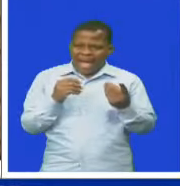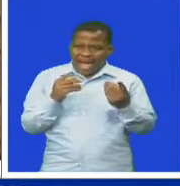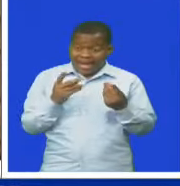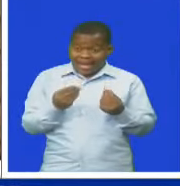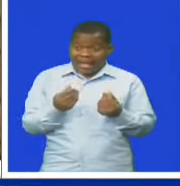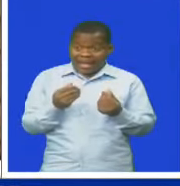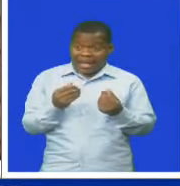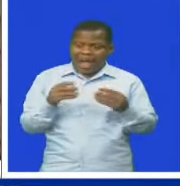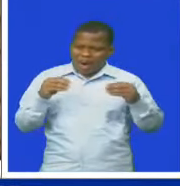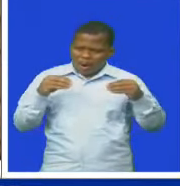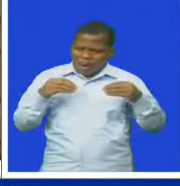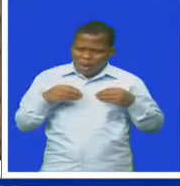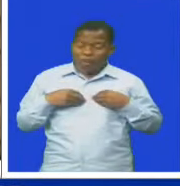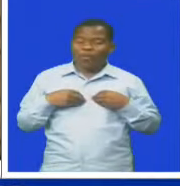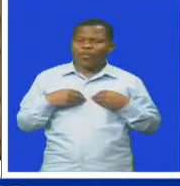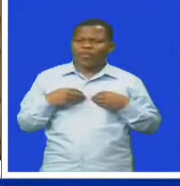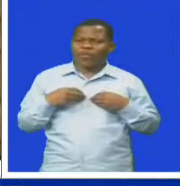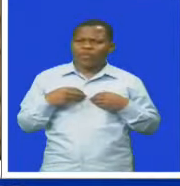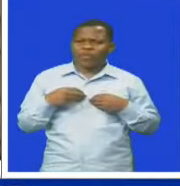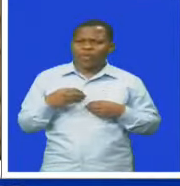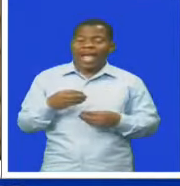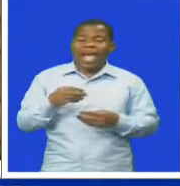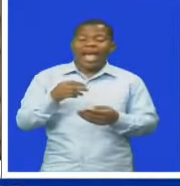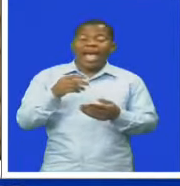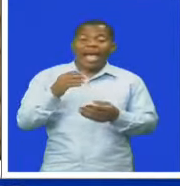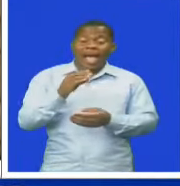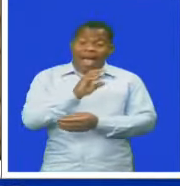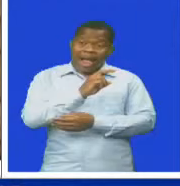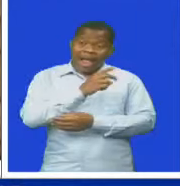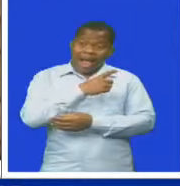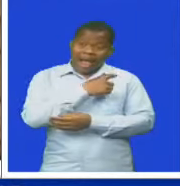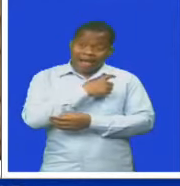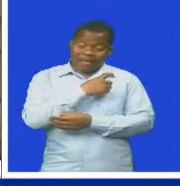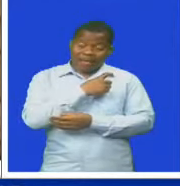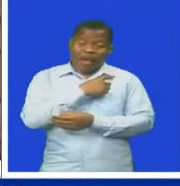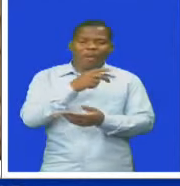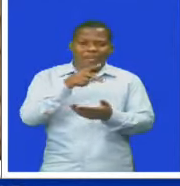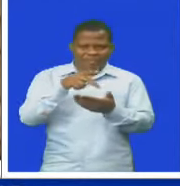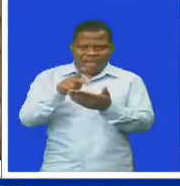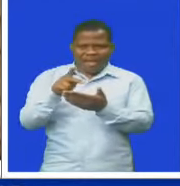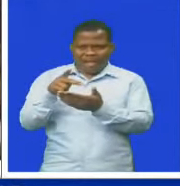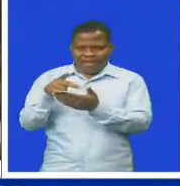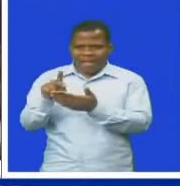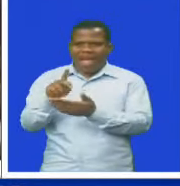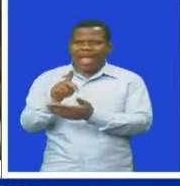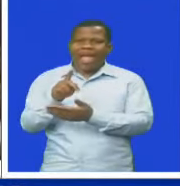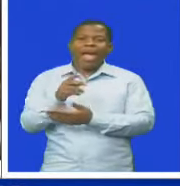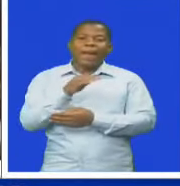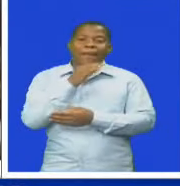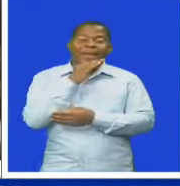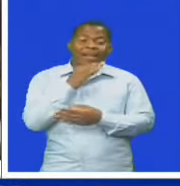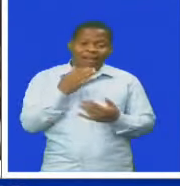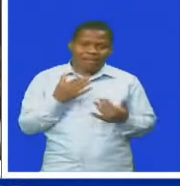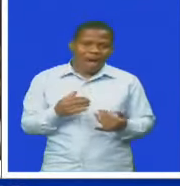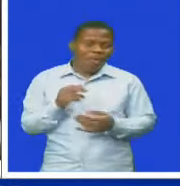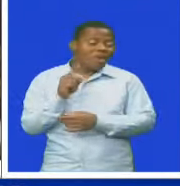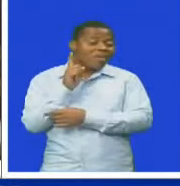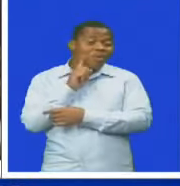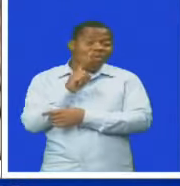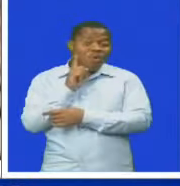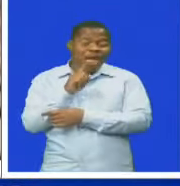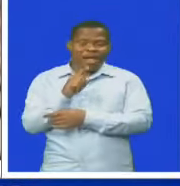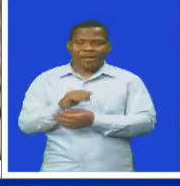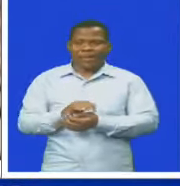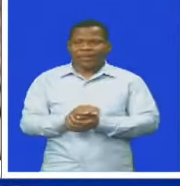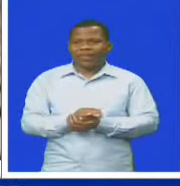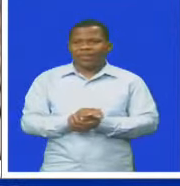kunetingoni letinyenti emacustomer lakhala ngato endzabeni yeconnection Sihlalo waleli komiti Big Boy